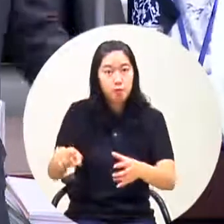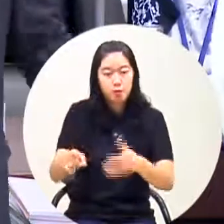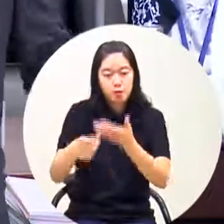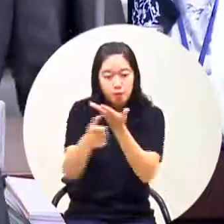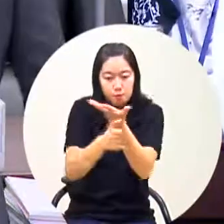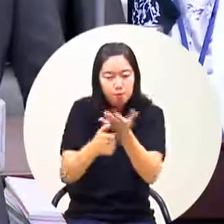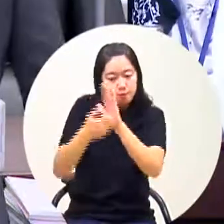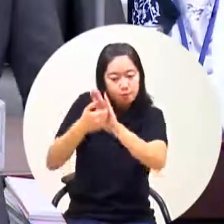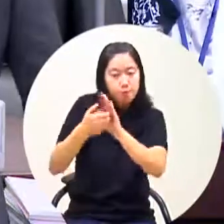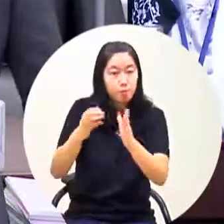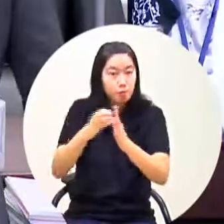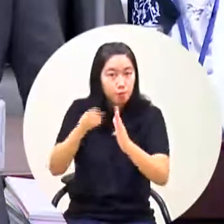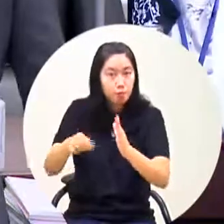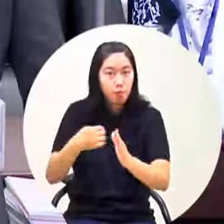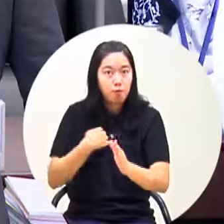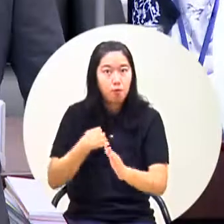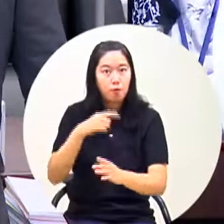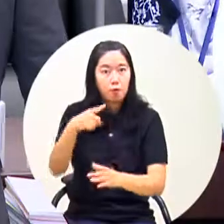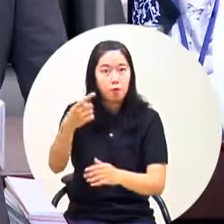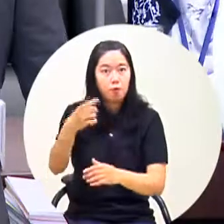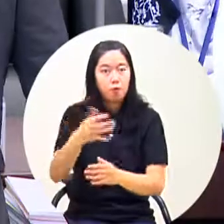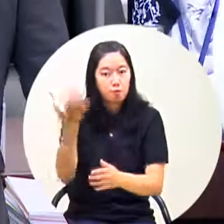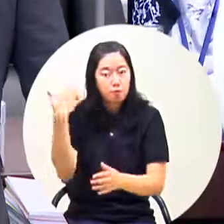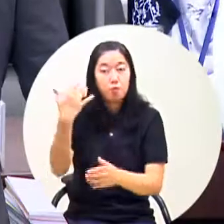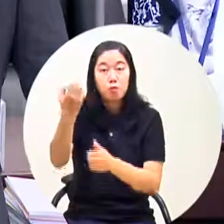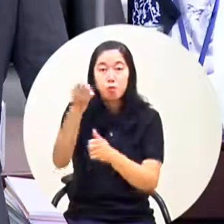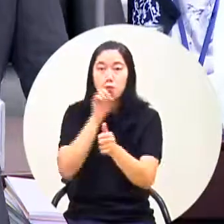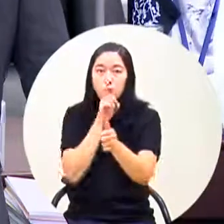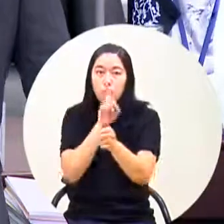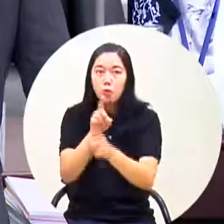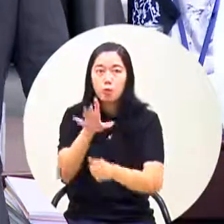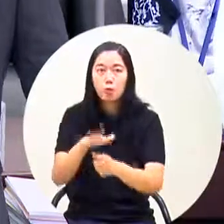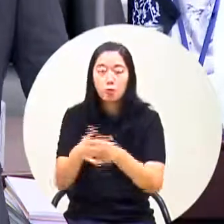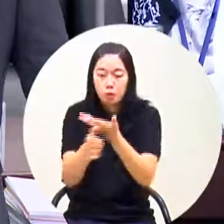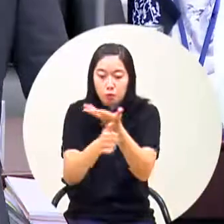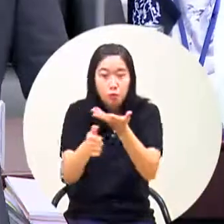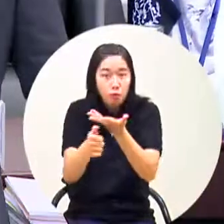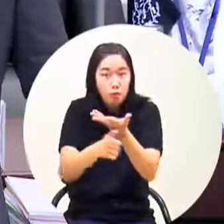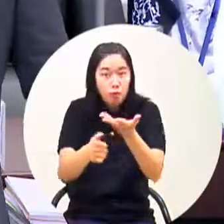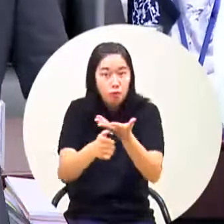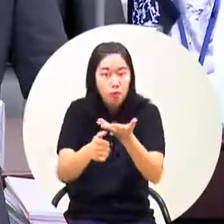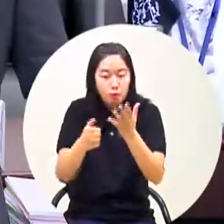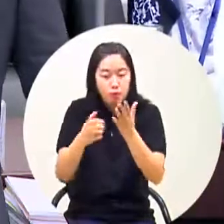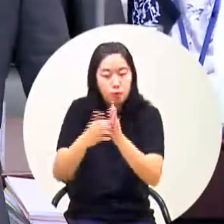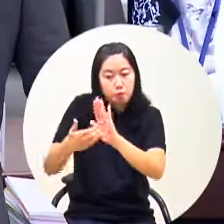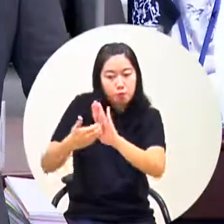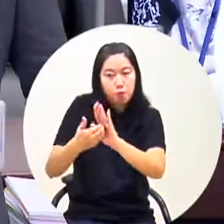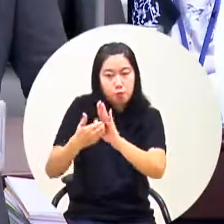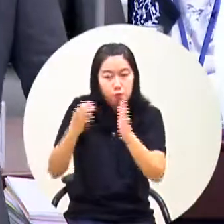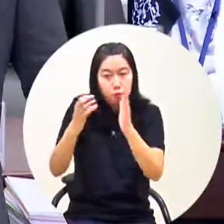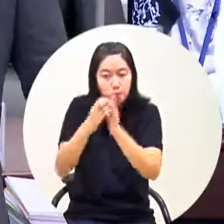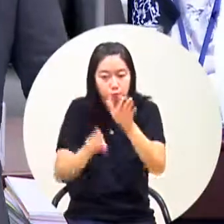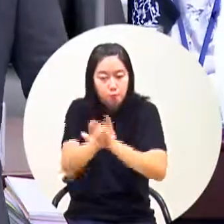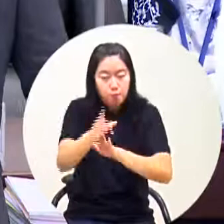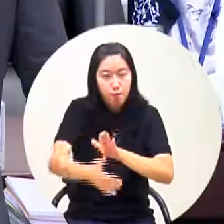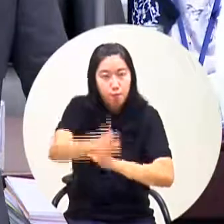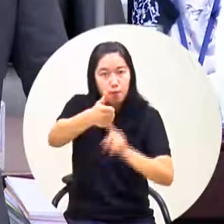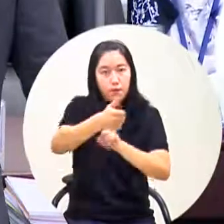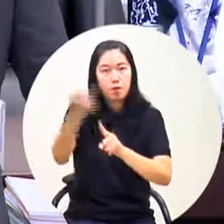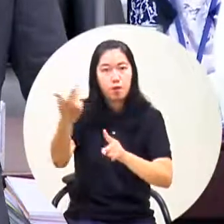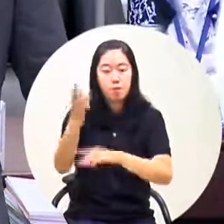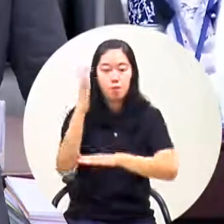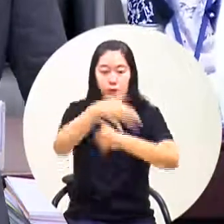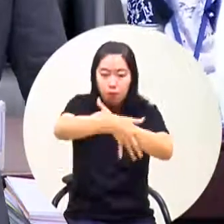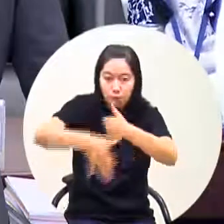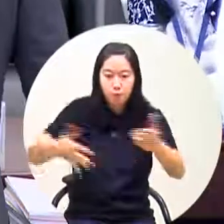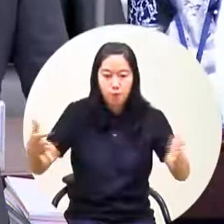其实刚刚听局长讲未来可能虽然以毒防局来做领头羊，但他可能还是需要其他这些许住相互的配合。我们